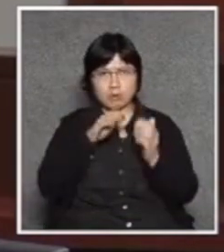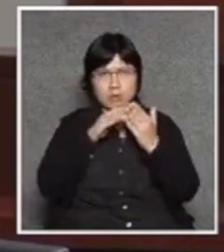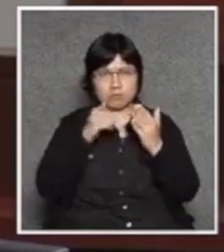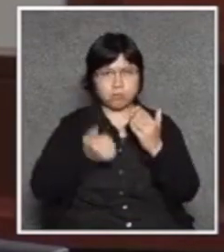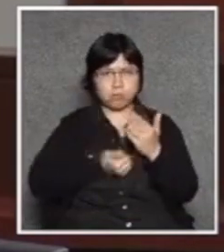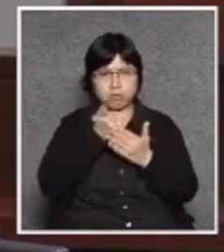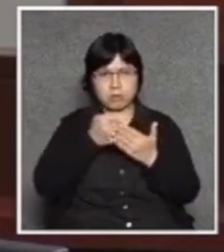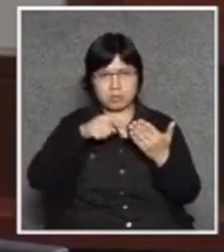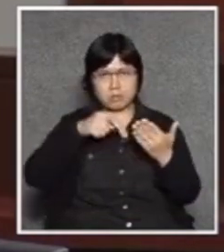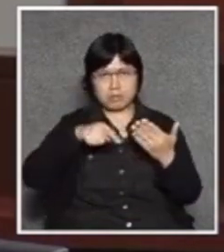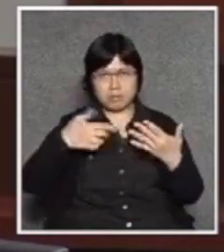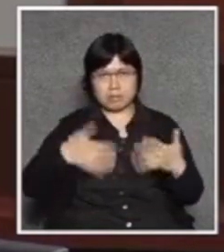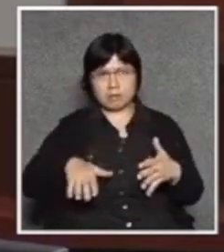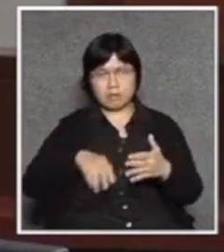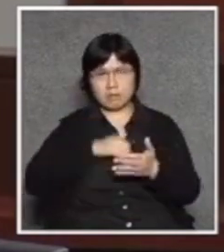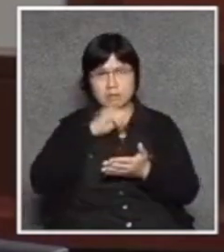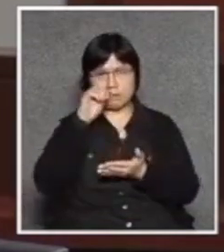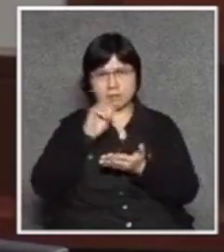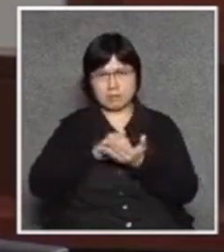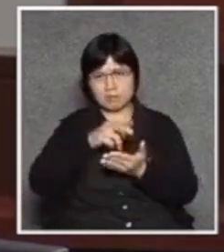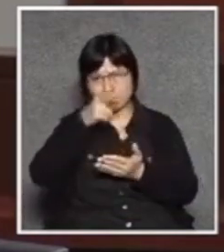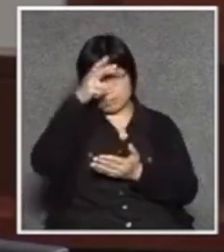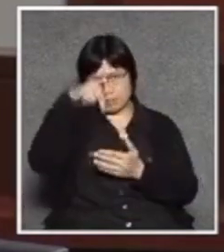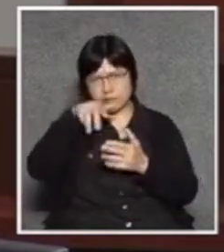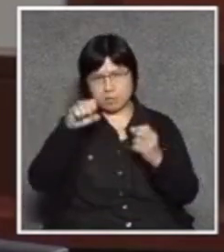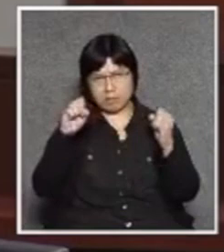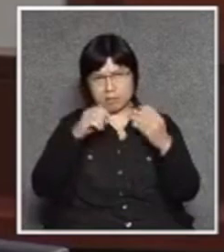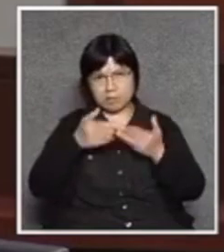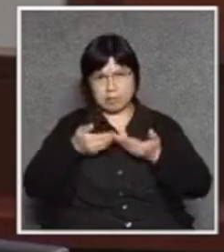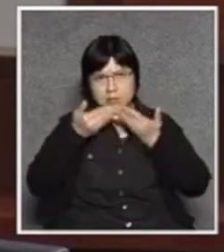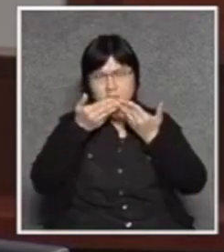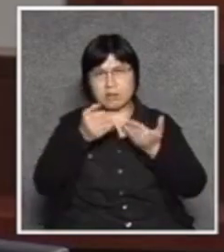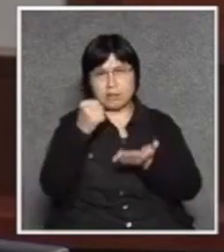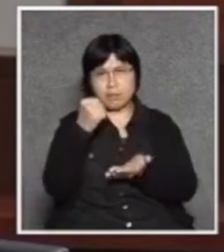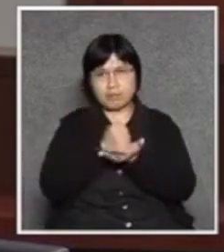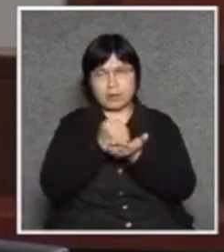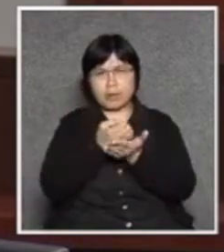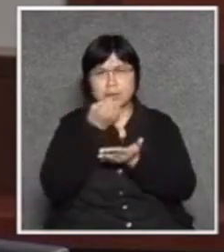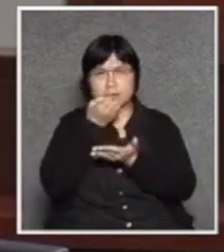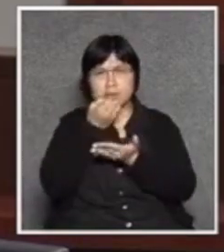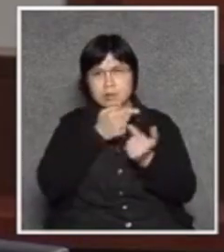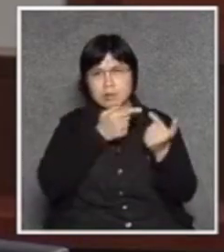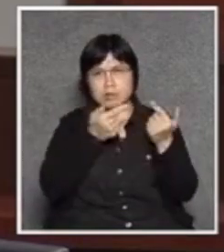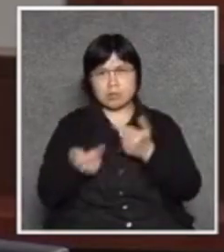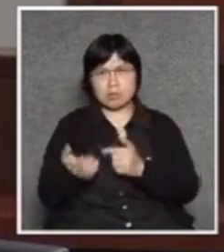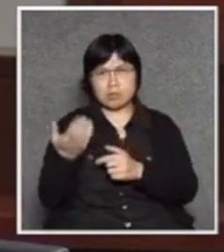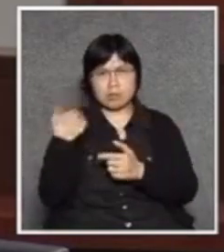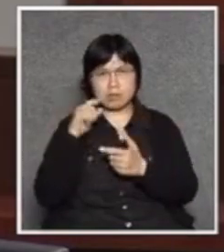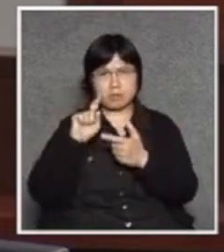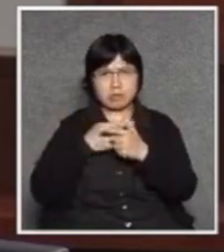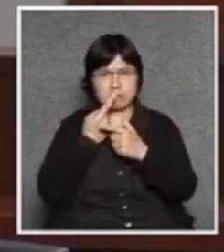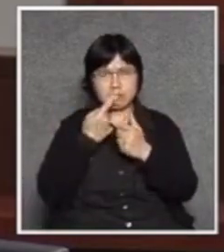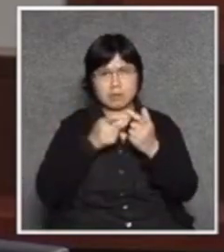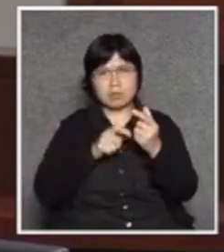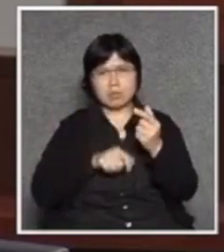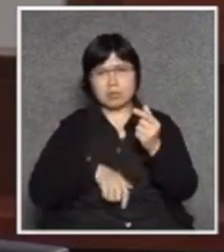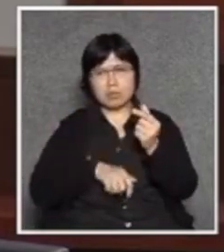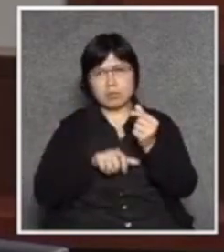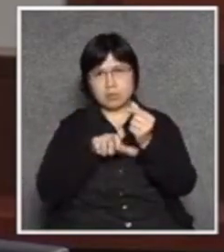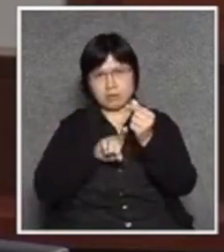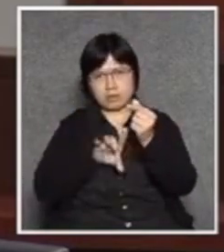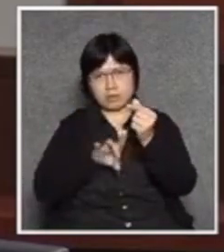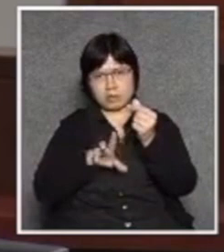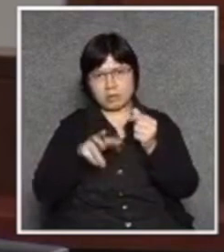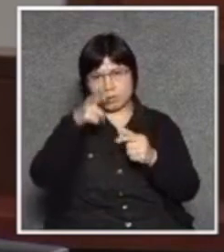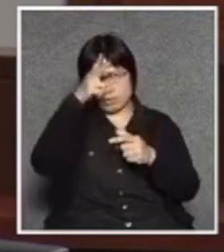核，並且已決向行政會議呈交發牌建議，直至到上個月的15號特區政府才公